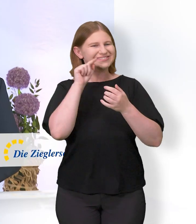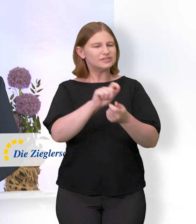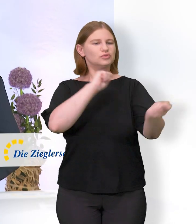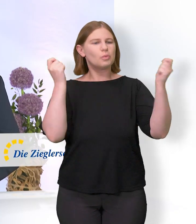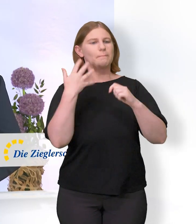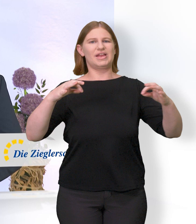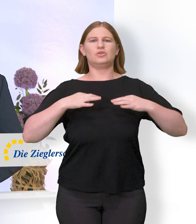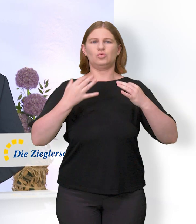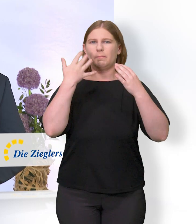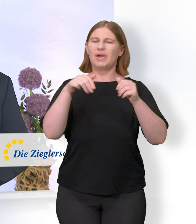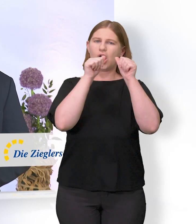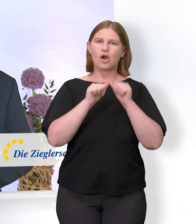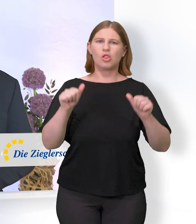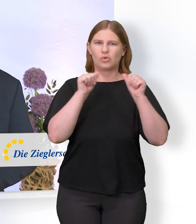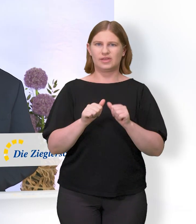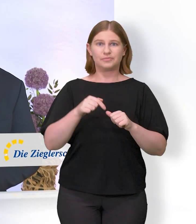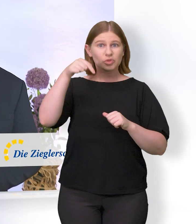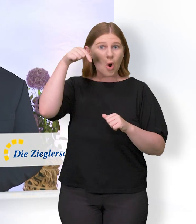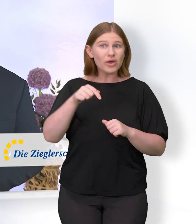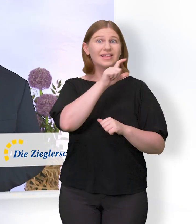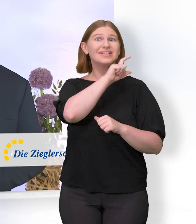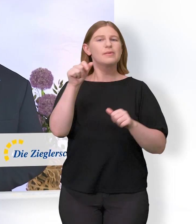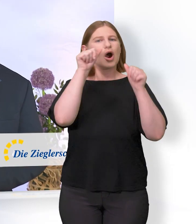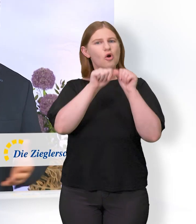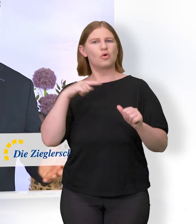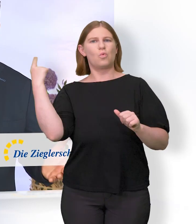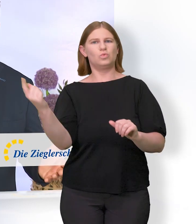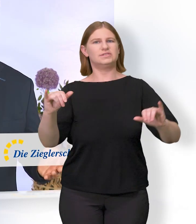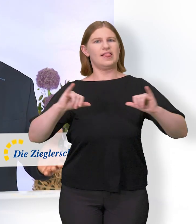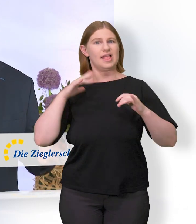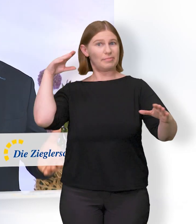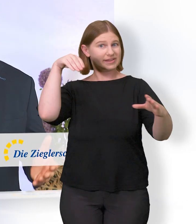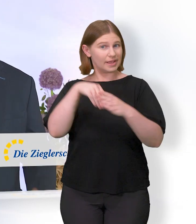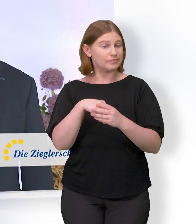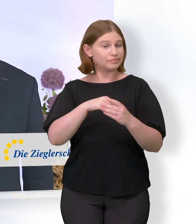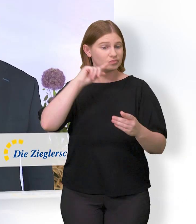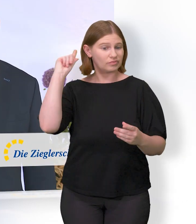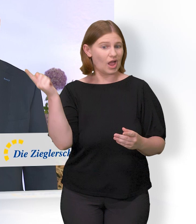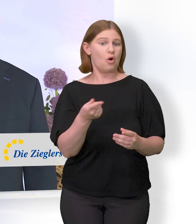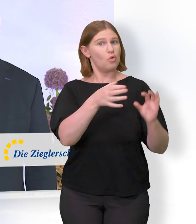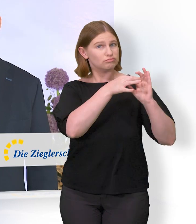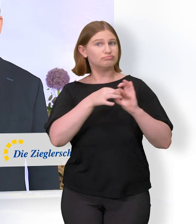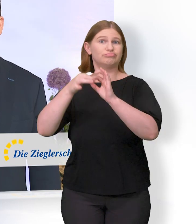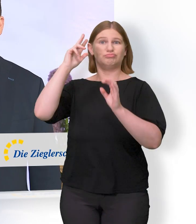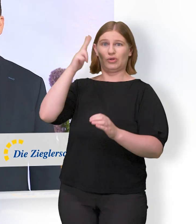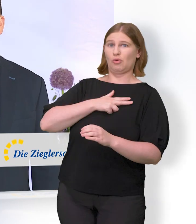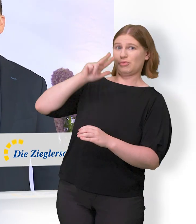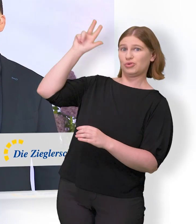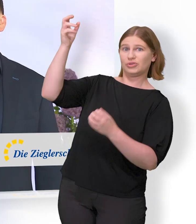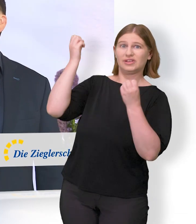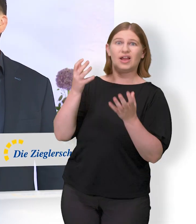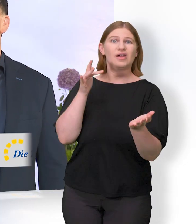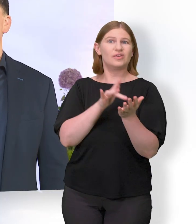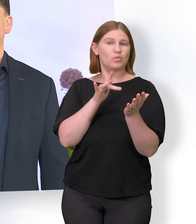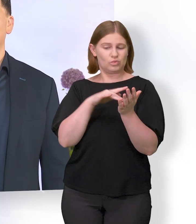Heute geht es um das Glück in unserem Leben. Und das hat auch was mit dem Glauben an Gott zu tun. Denn